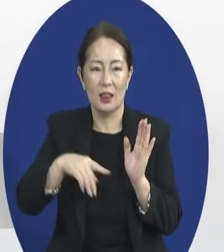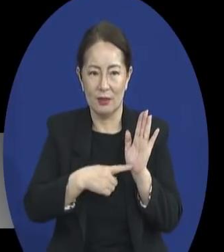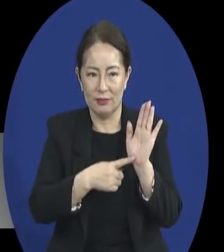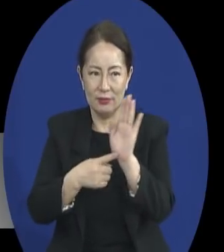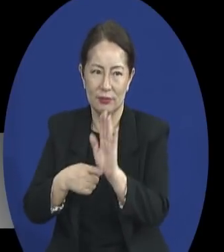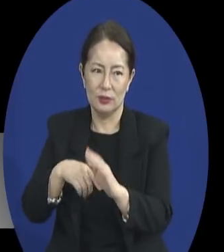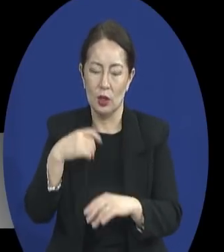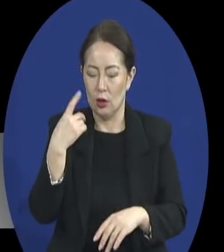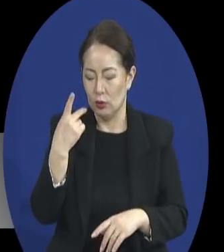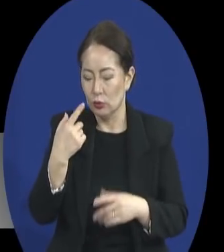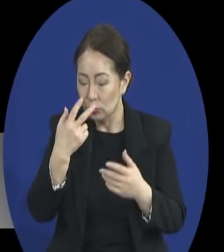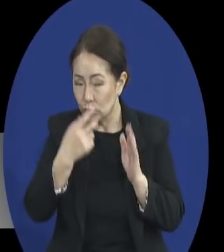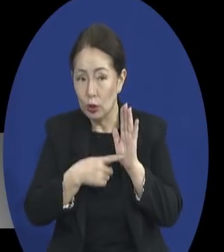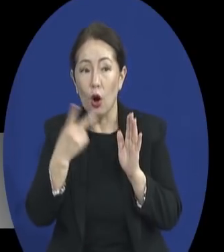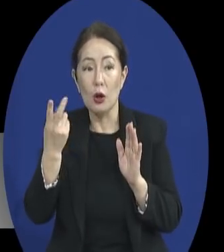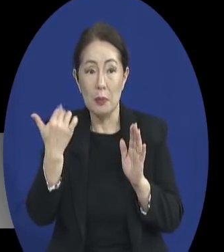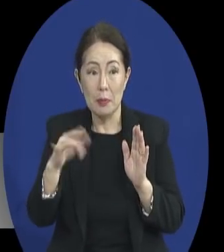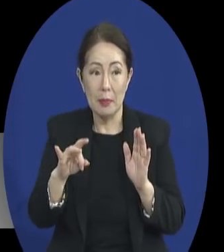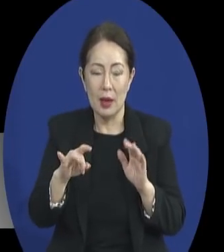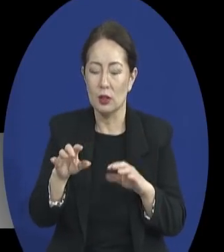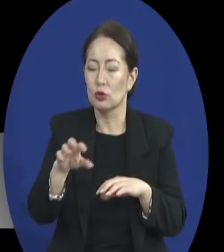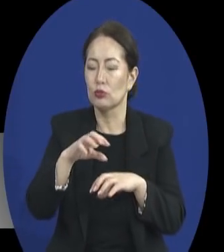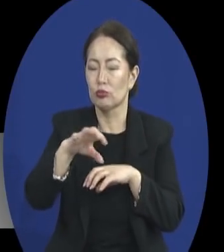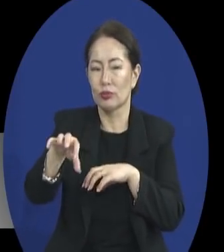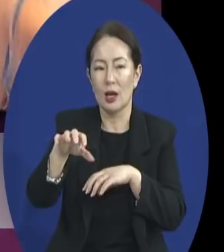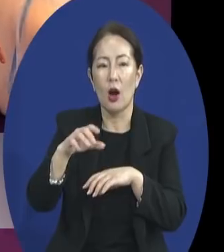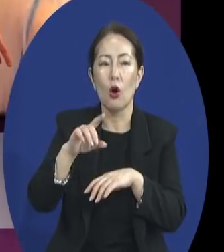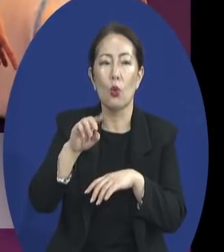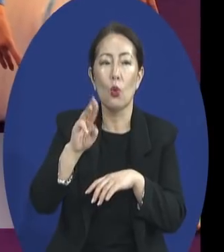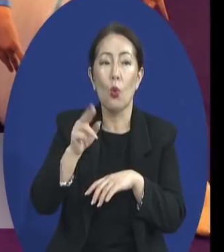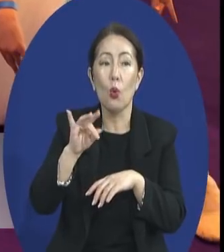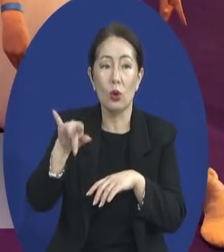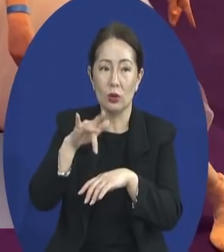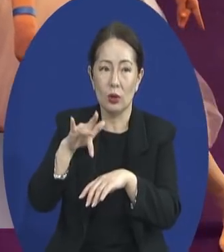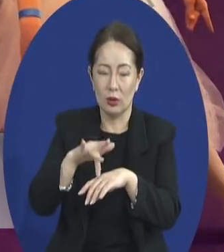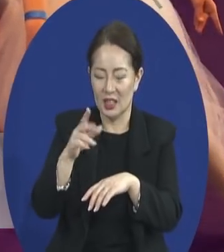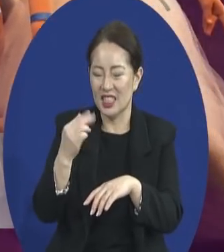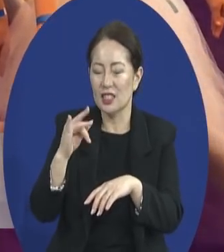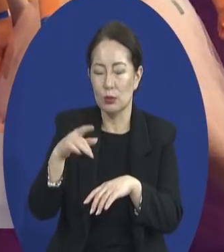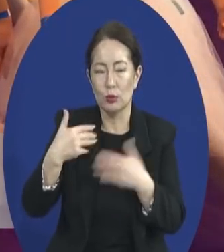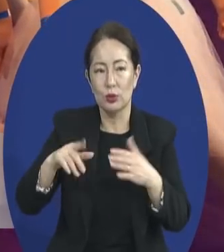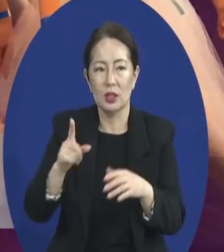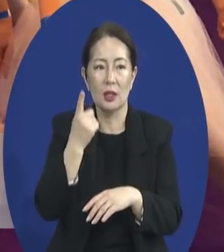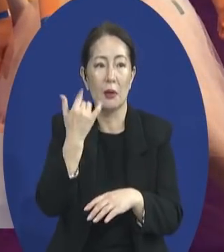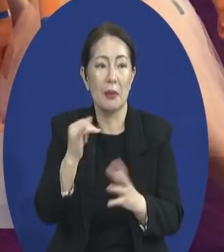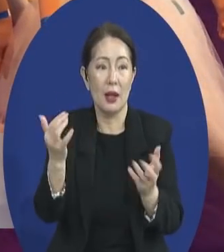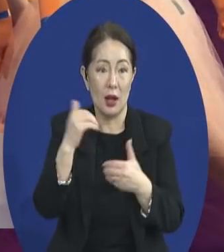бүжгээр 2 дугаар байранд орж байсан бол Хүүр дотод болсон бүжгийн аврах шалгуулах тэмцээнд Dreams бүжгээрээ төрүүлсэн байна.